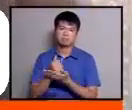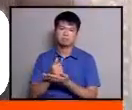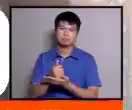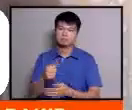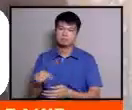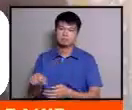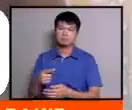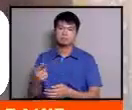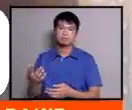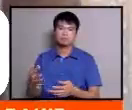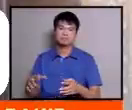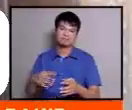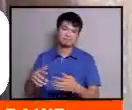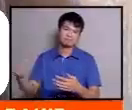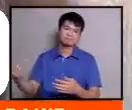Maglabo-labo na lang kayo.